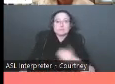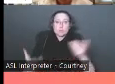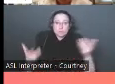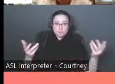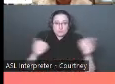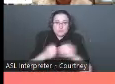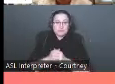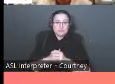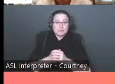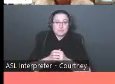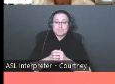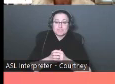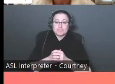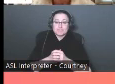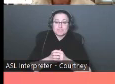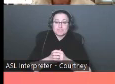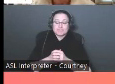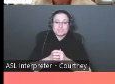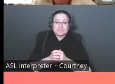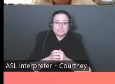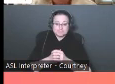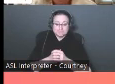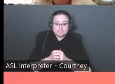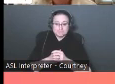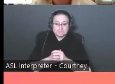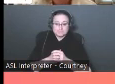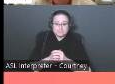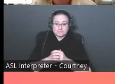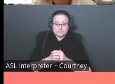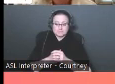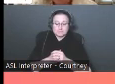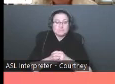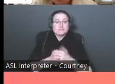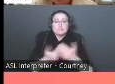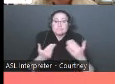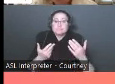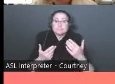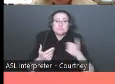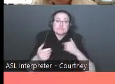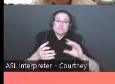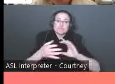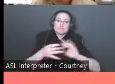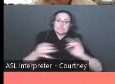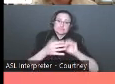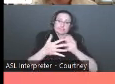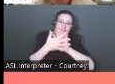très utile. Bon, voilà ma présentation.